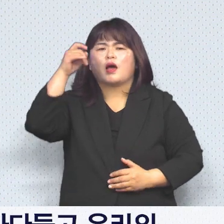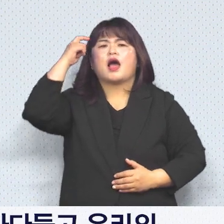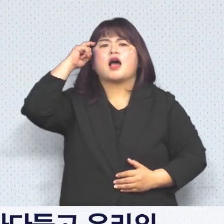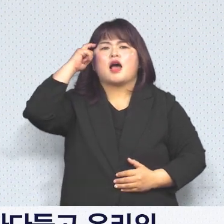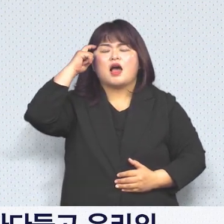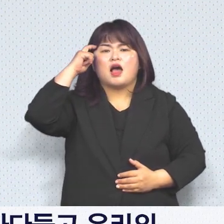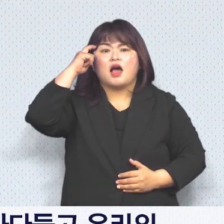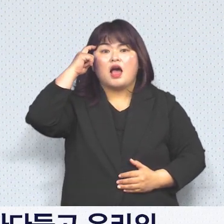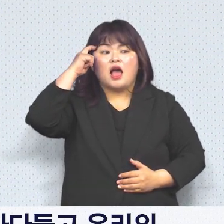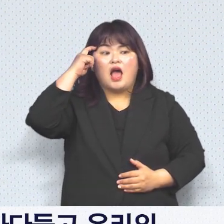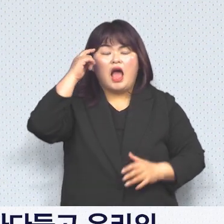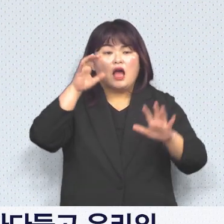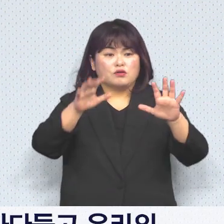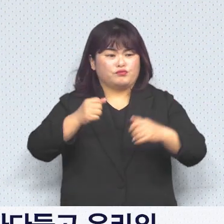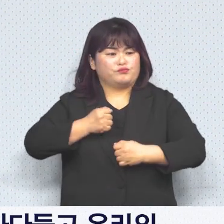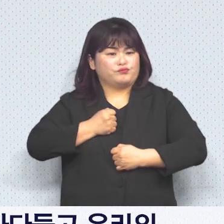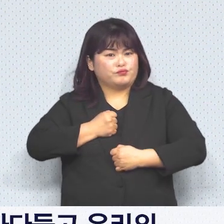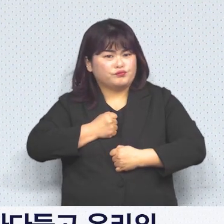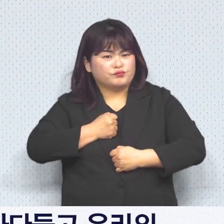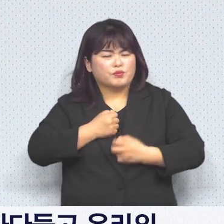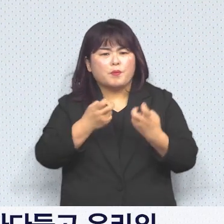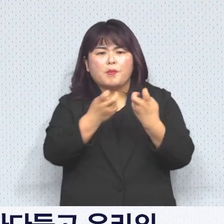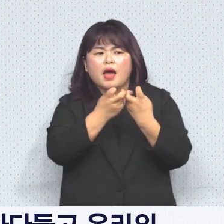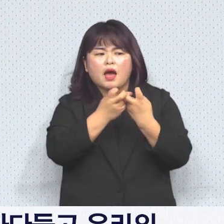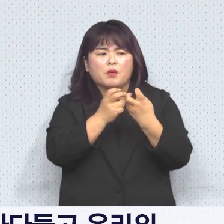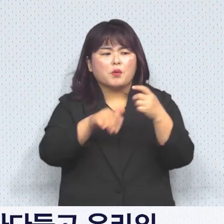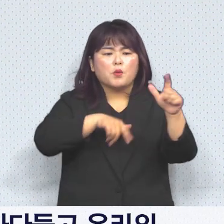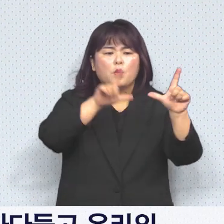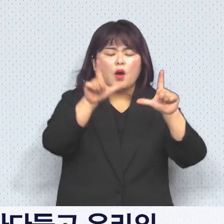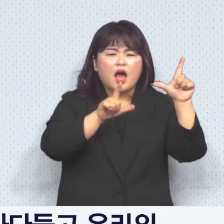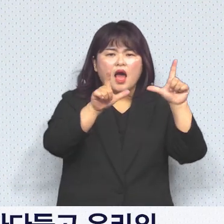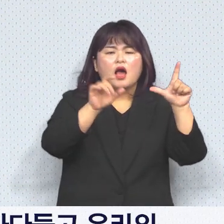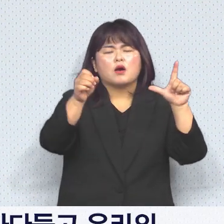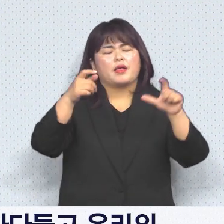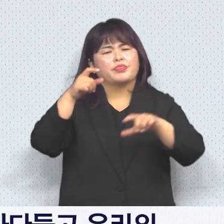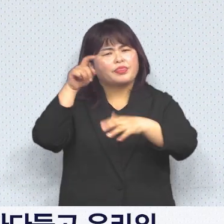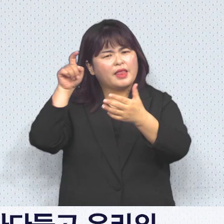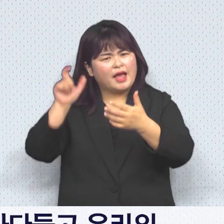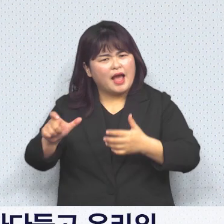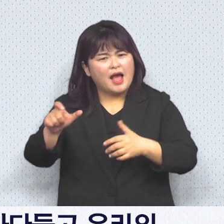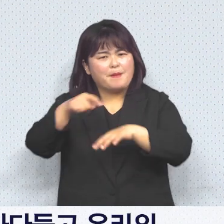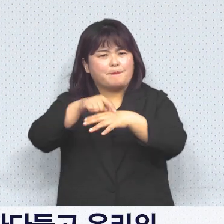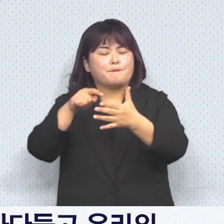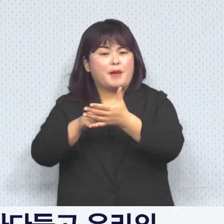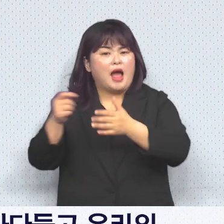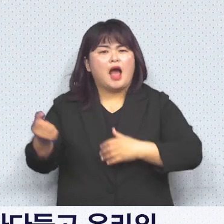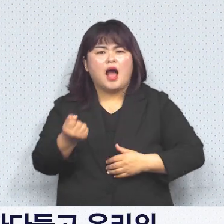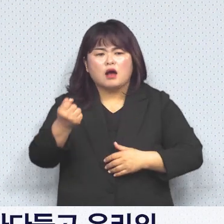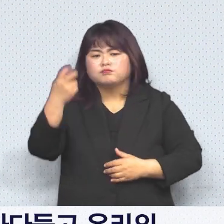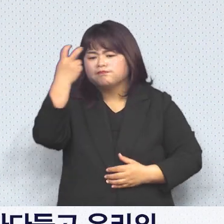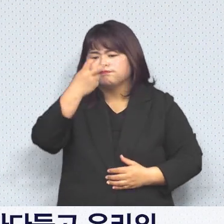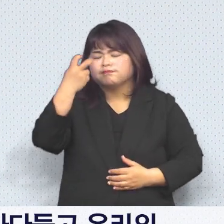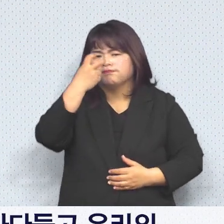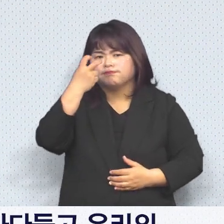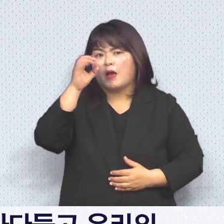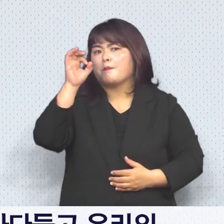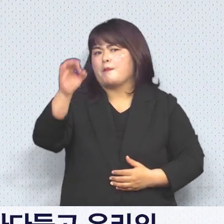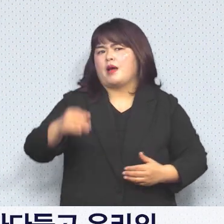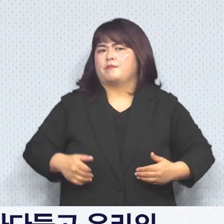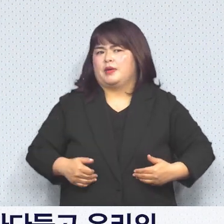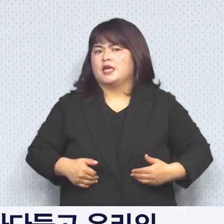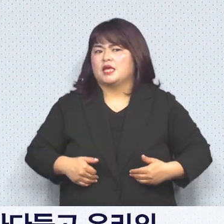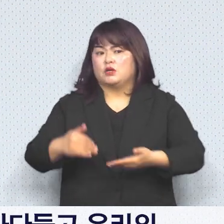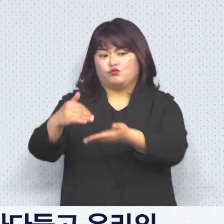우리의 안보 태세를 가다듬고 우리의 단단한 마음가짐을 점검하는 이런 요구를